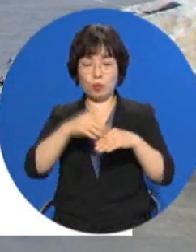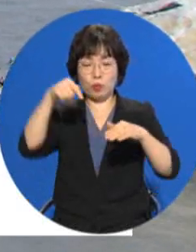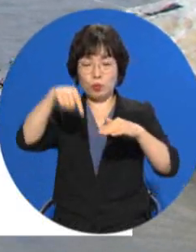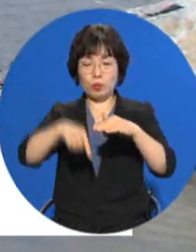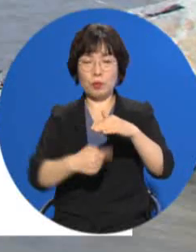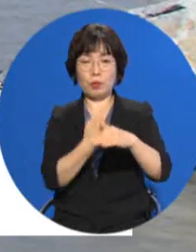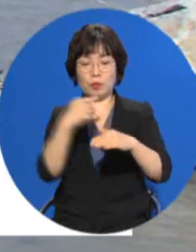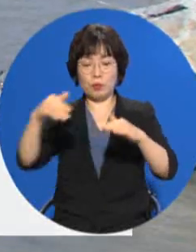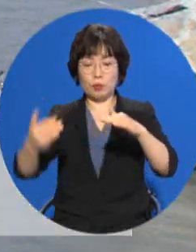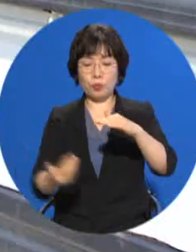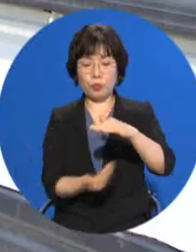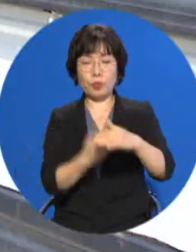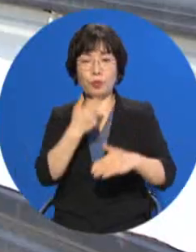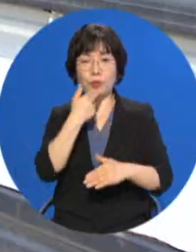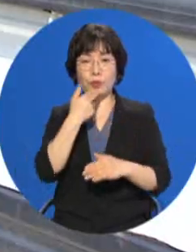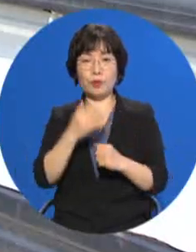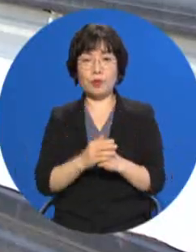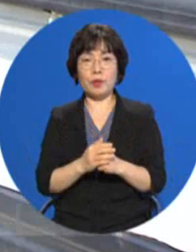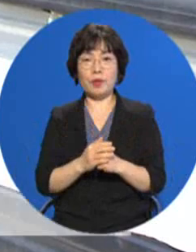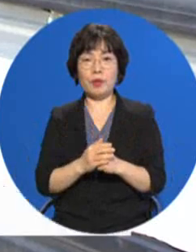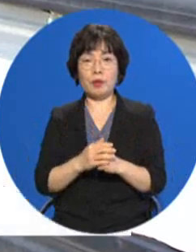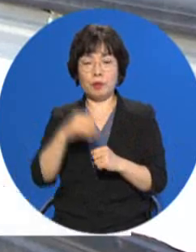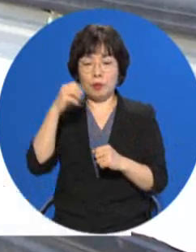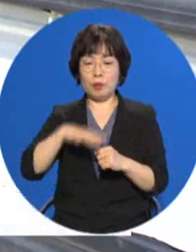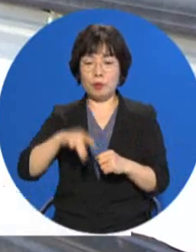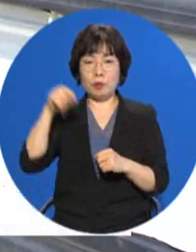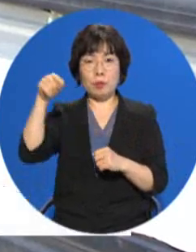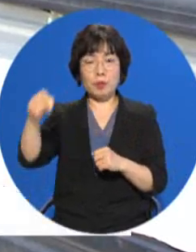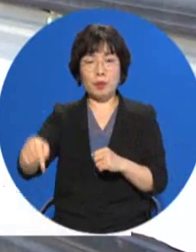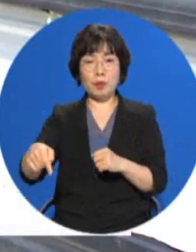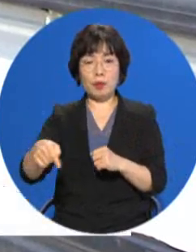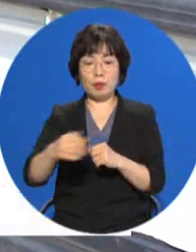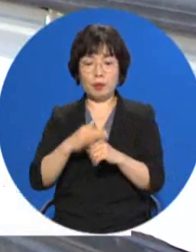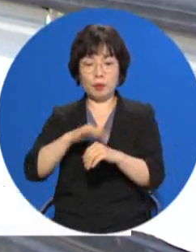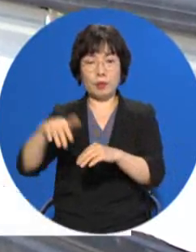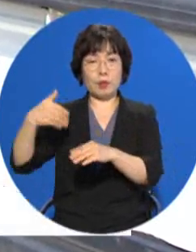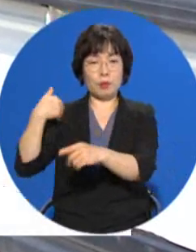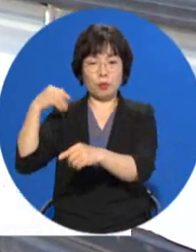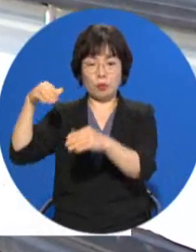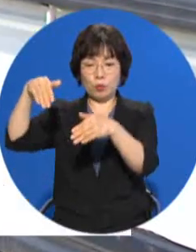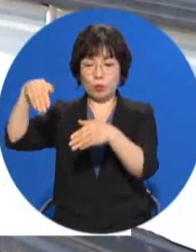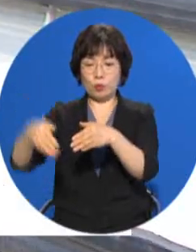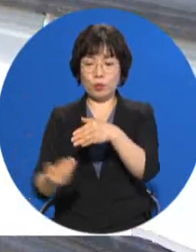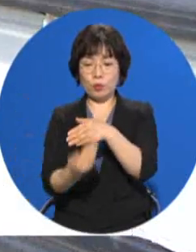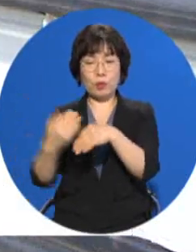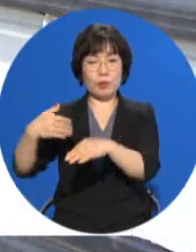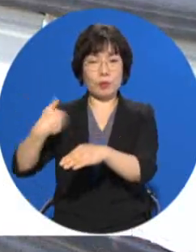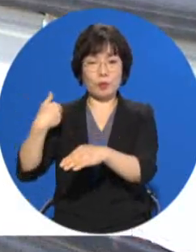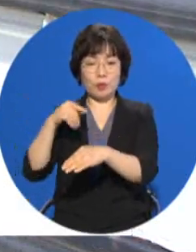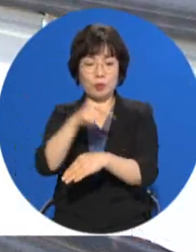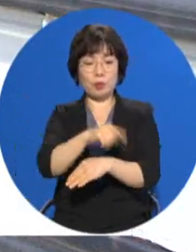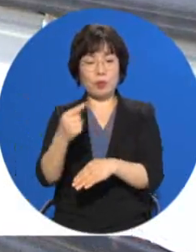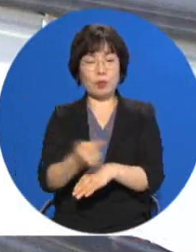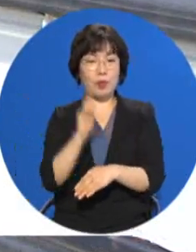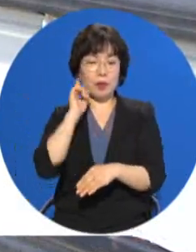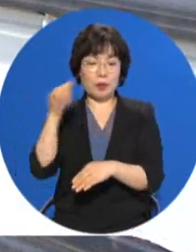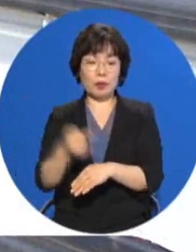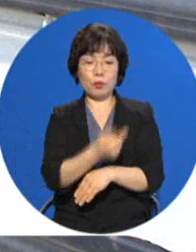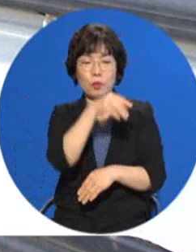않고 넓지도 않았거든요. 공사라고 처음으로 갔는게 모르지 그쪽에서 꼬리 깊어진지를 내일은 저리